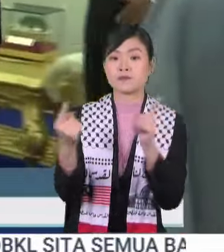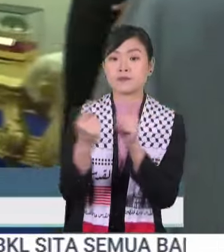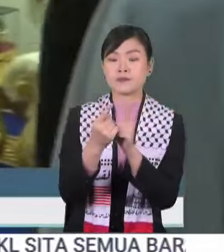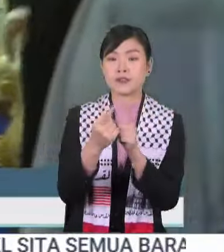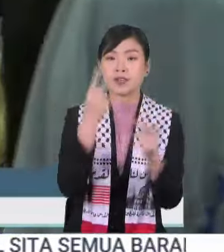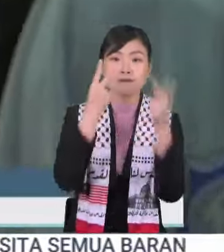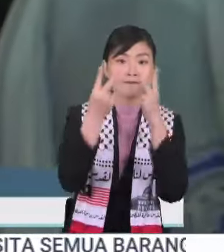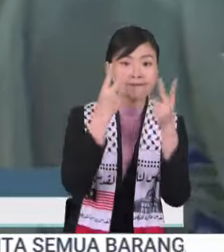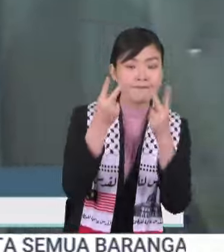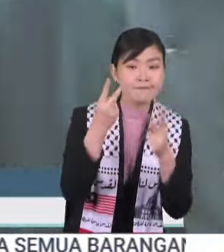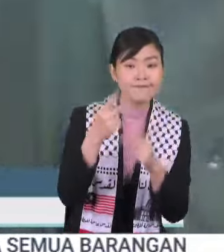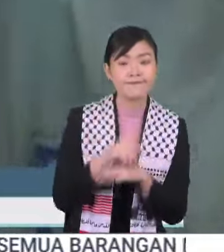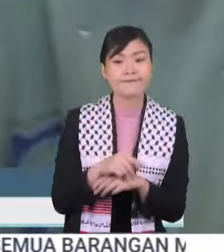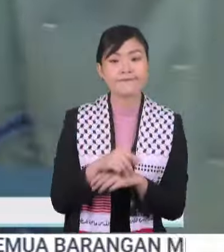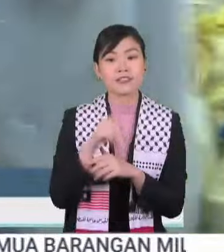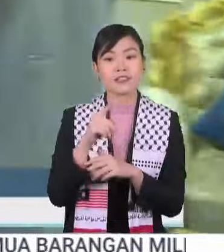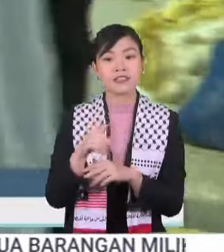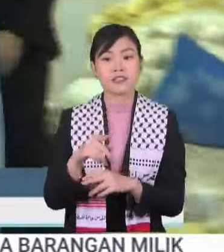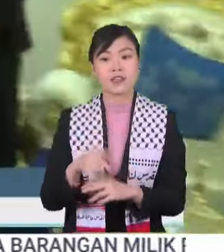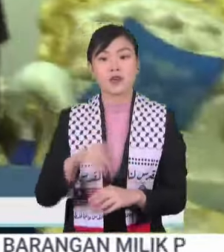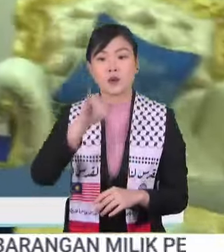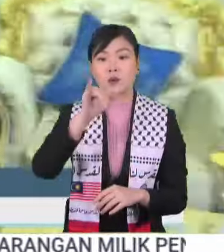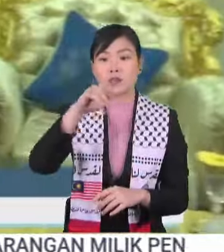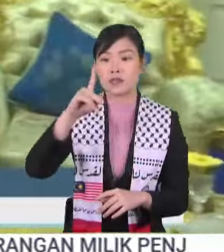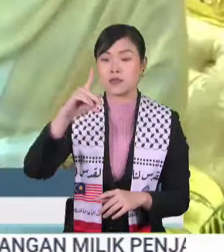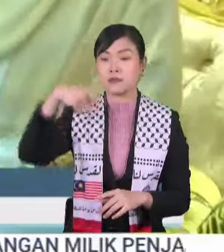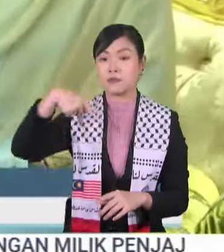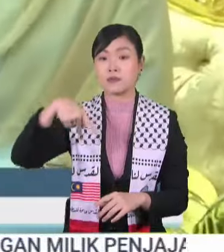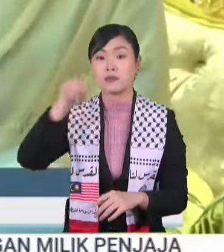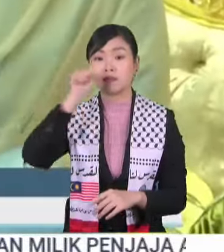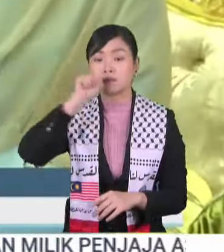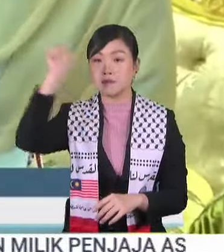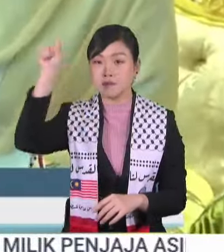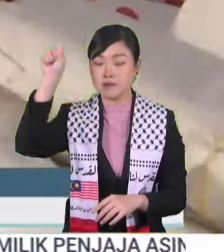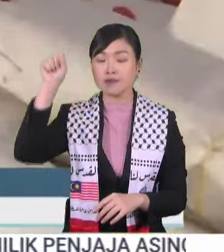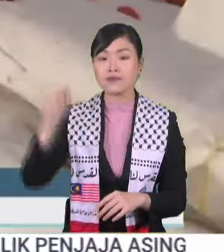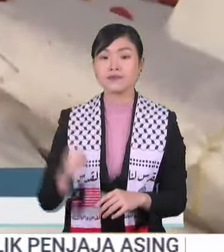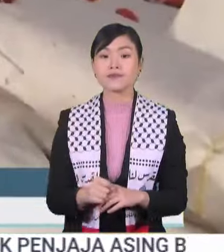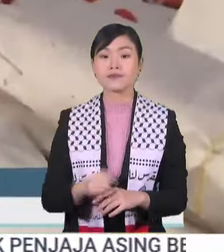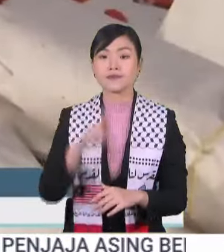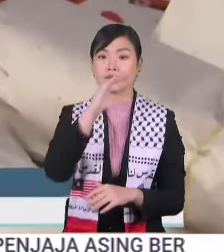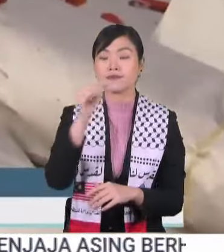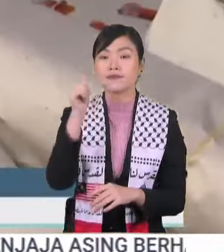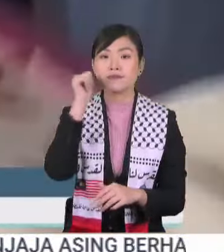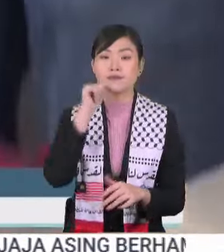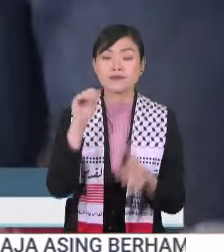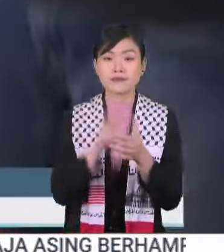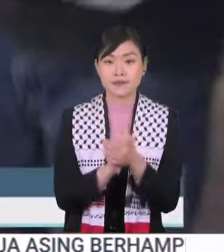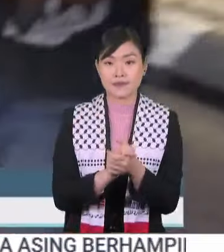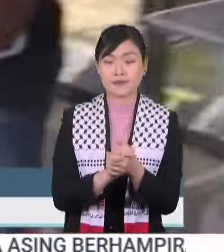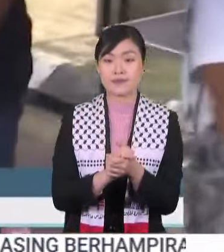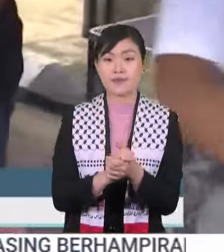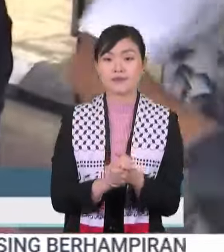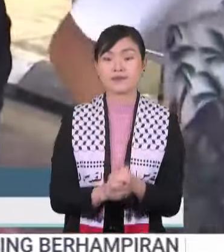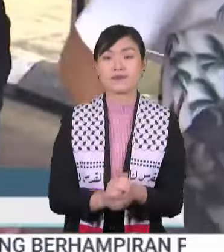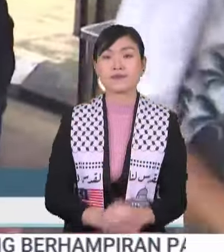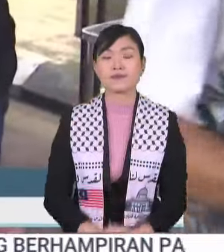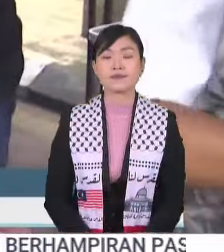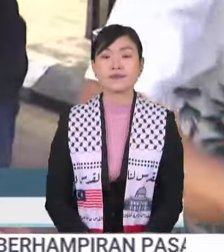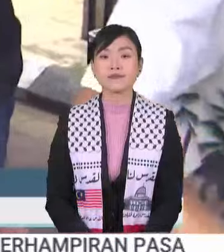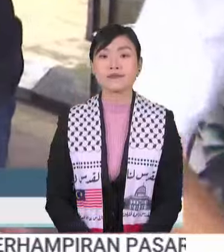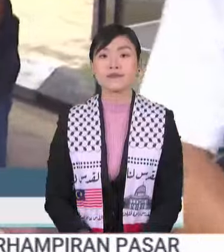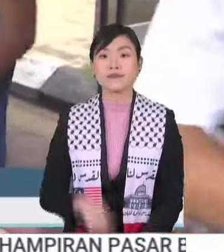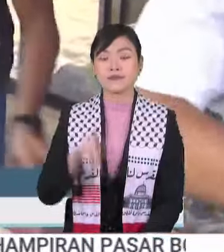kunjungan hormat terhadap yang di-pertua negeri Sabah Tun Dr Johar datuk mahiruddin dan isteri toh Puan norlidah Tan Sri RM